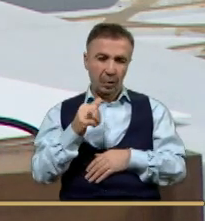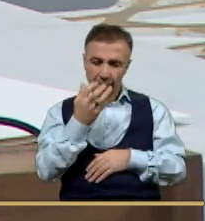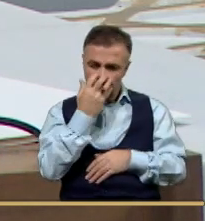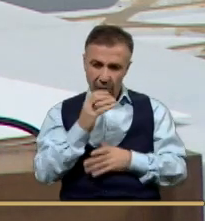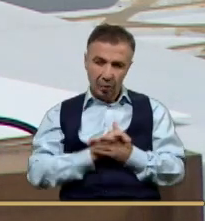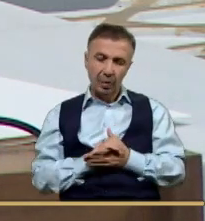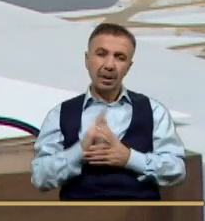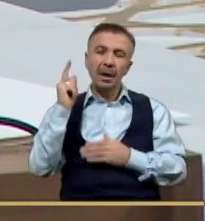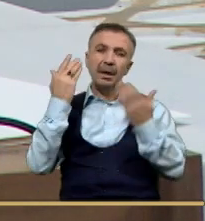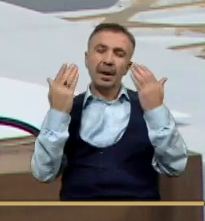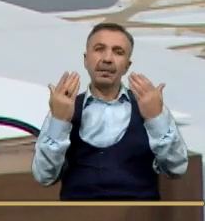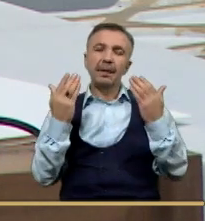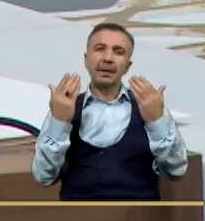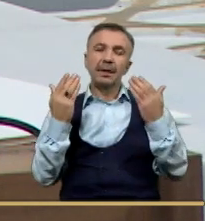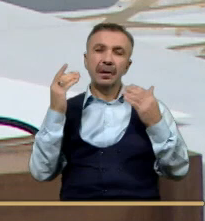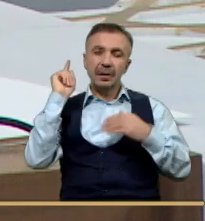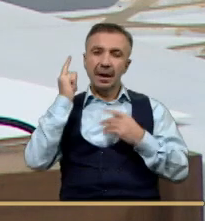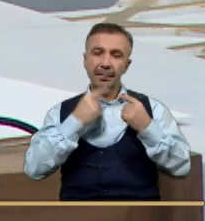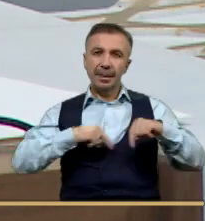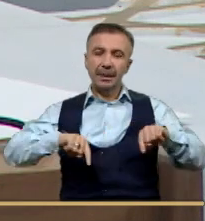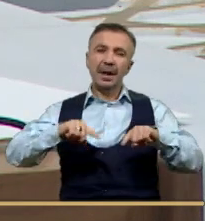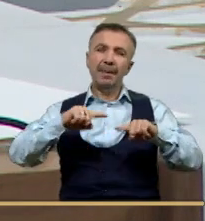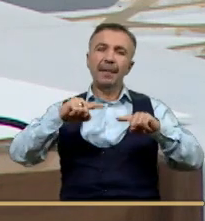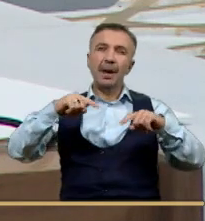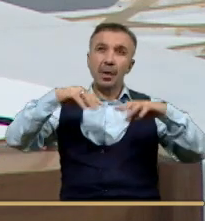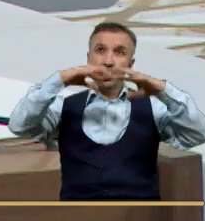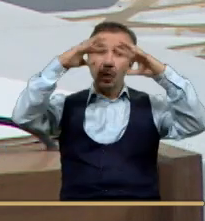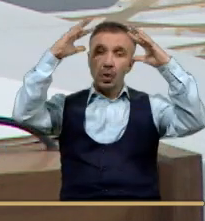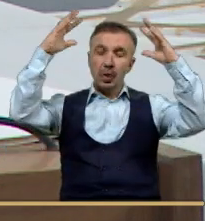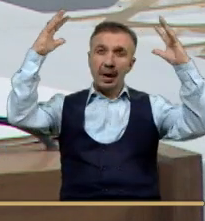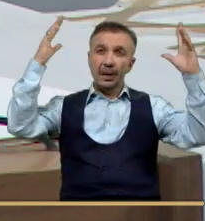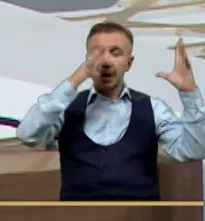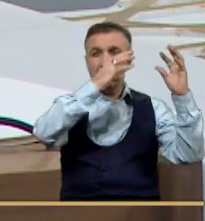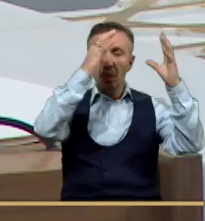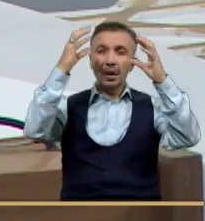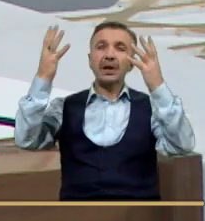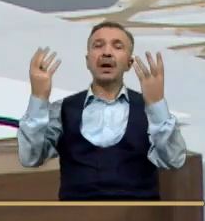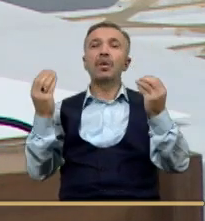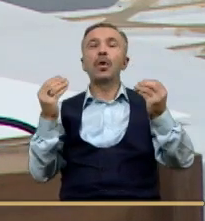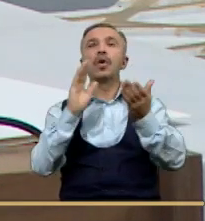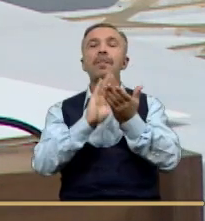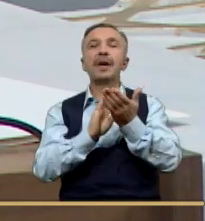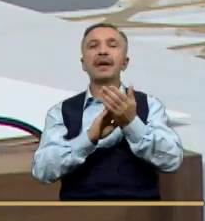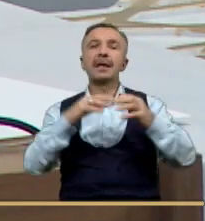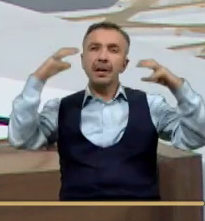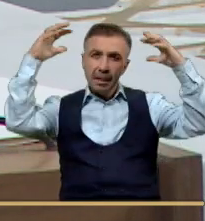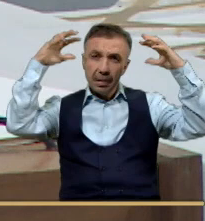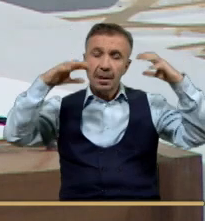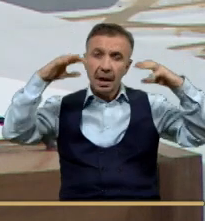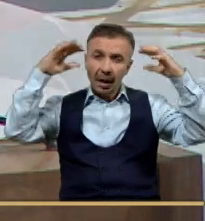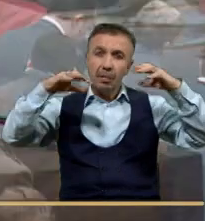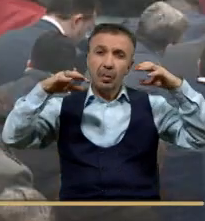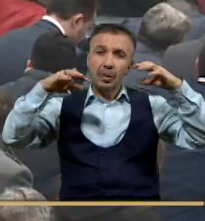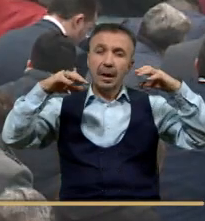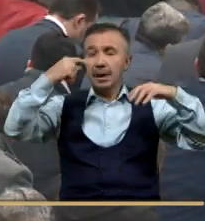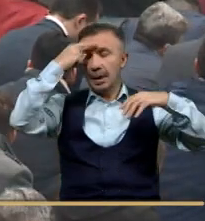bize göklerden, hazinenden, bulutlardan bol ve bereketli yağmurlar ihsan